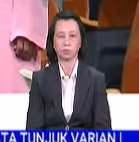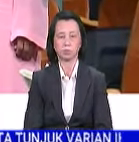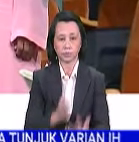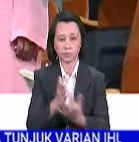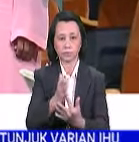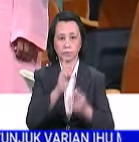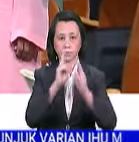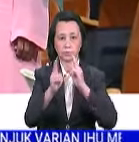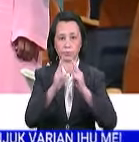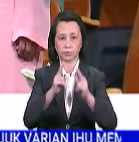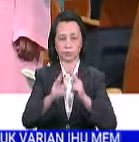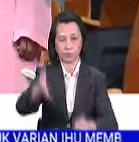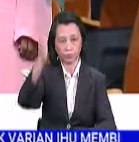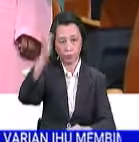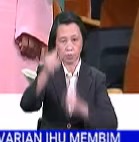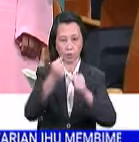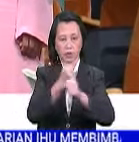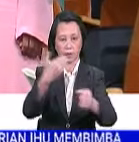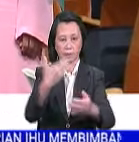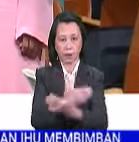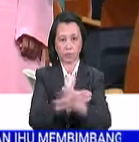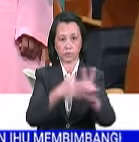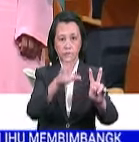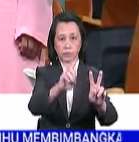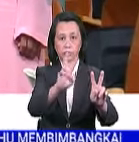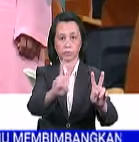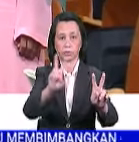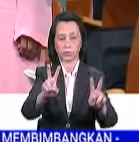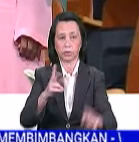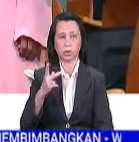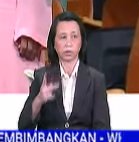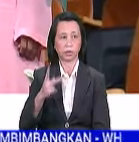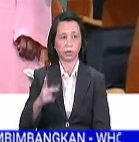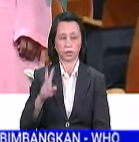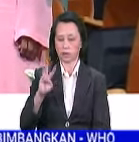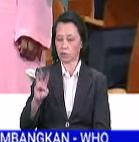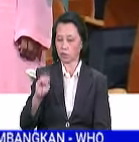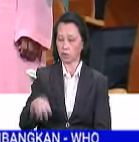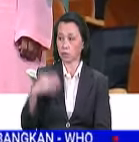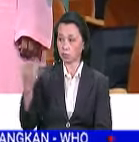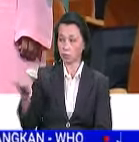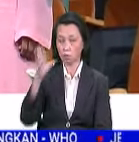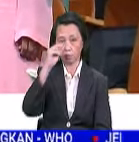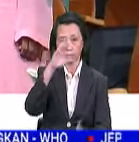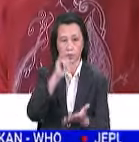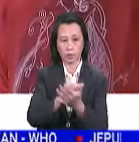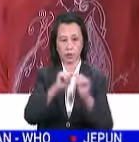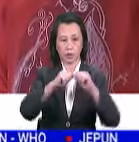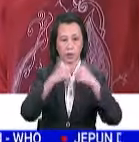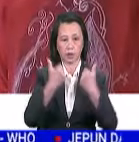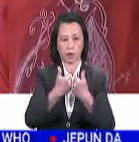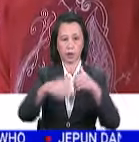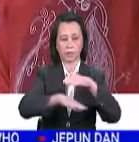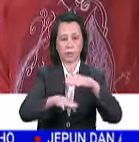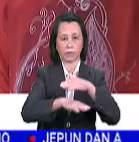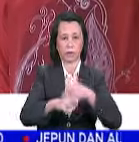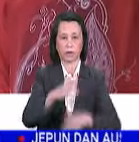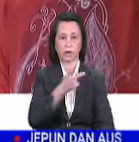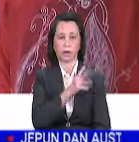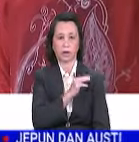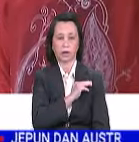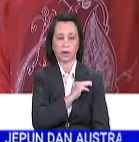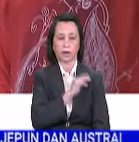Menerusi ucapan amanat tahun baharu 2022 KKMM pula, beliau berkeyakinan agensi di bawah kementerian